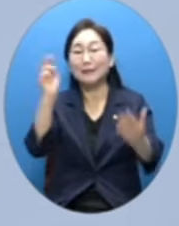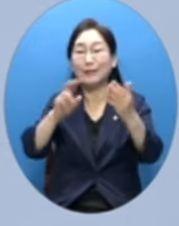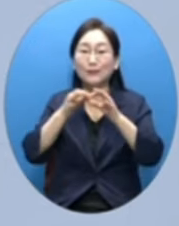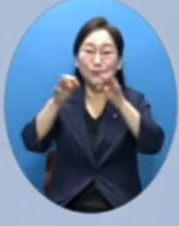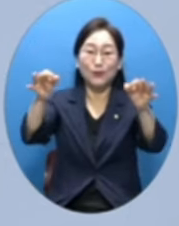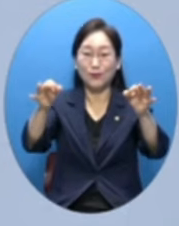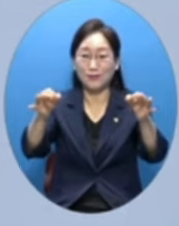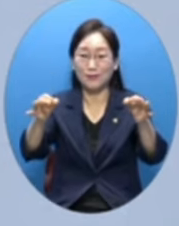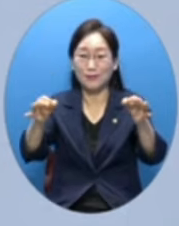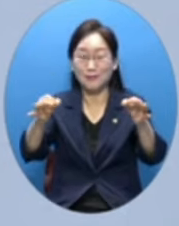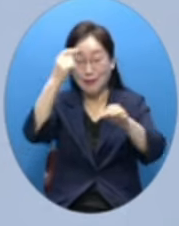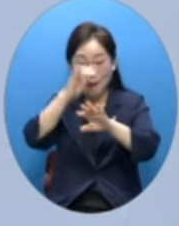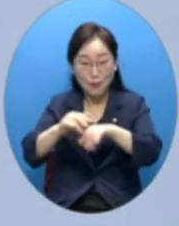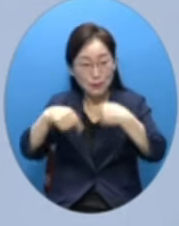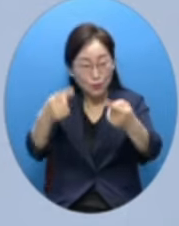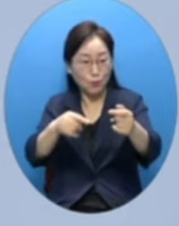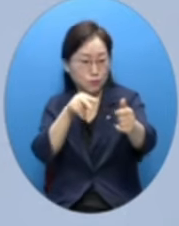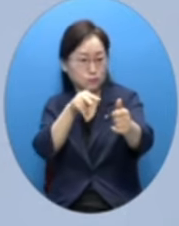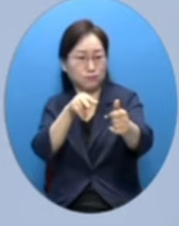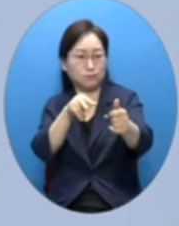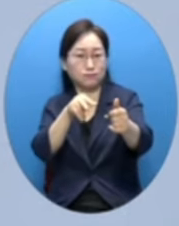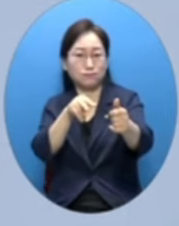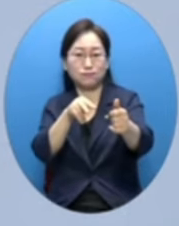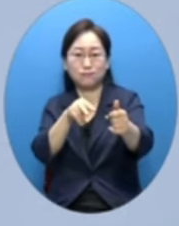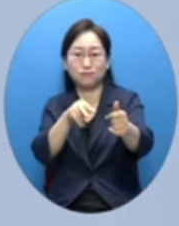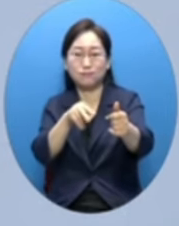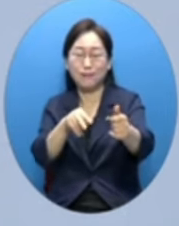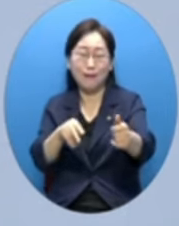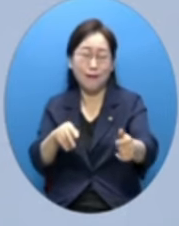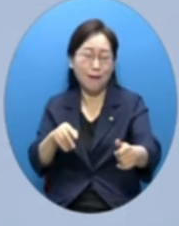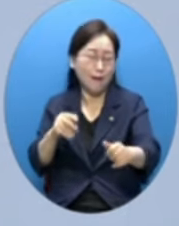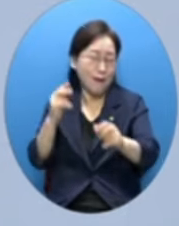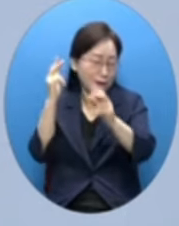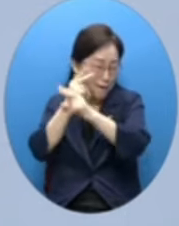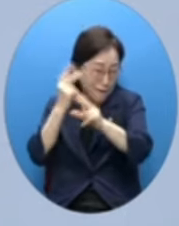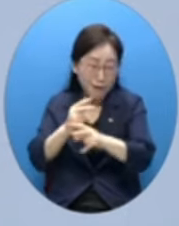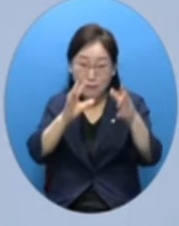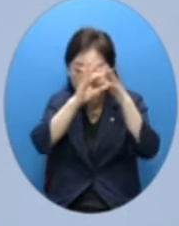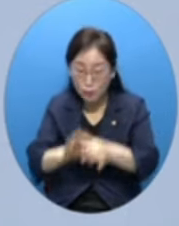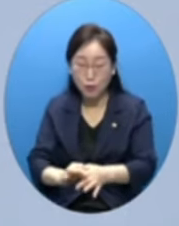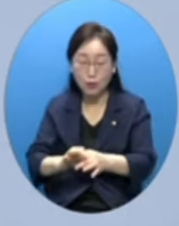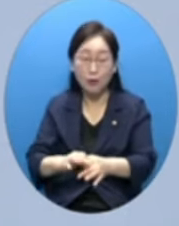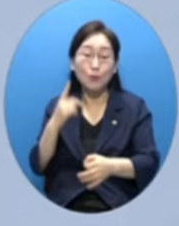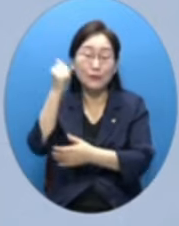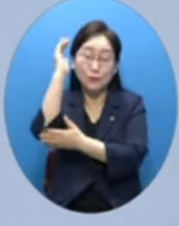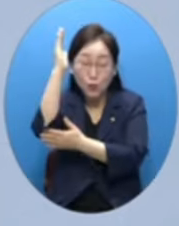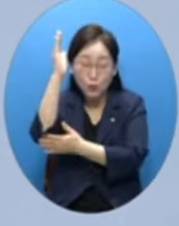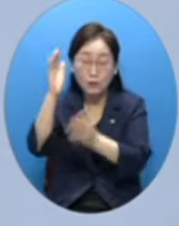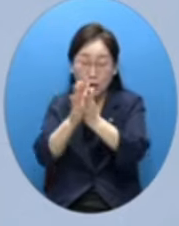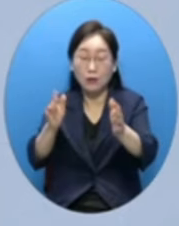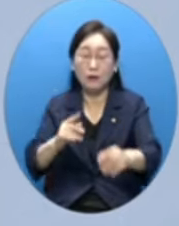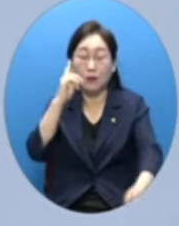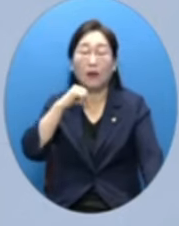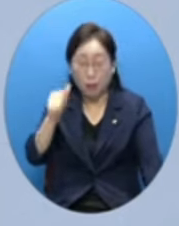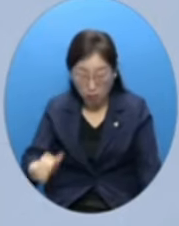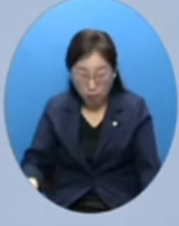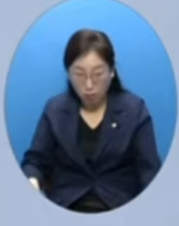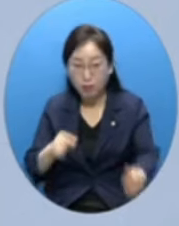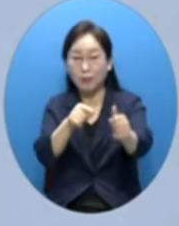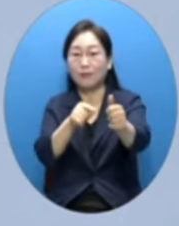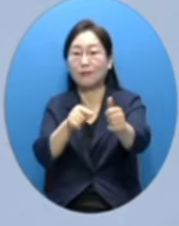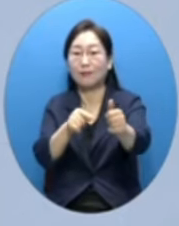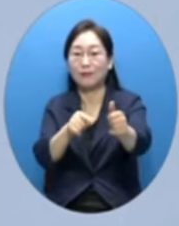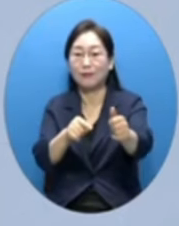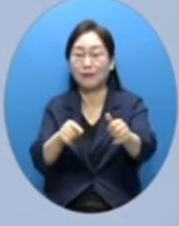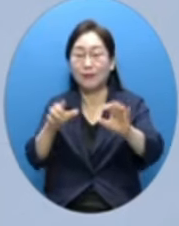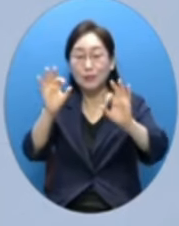부르고 예배에 참여합니다 근데 매 예배 시간마다 예배 설교만 시작하면 졸기 시작합니다 오늘